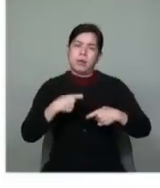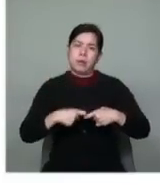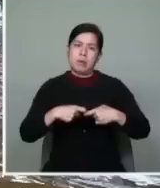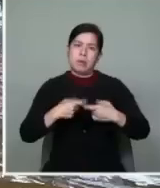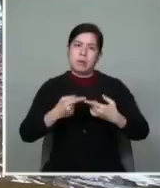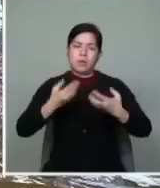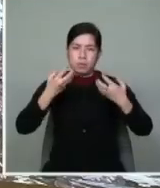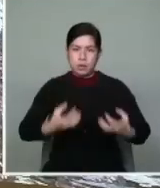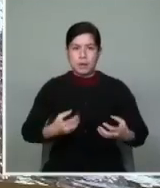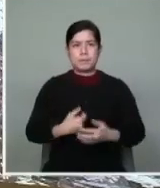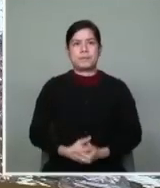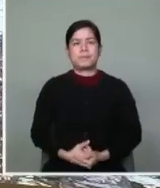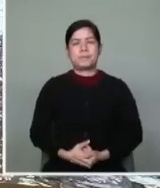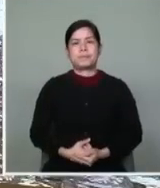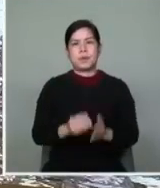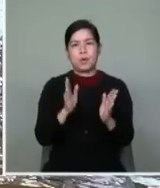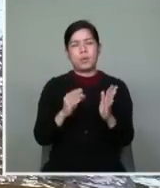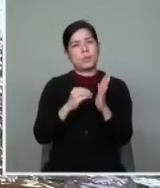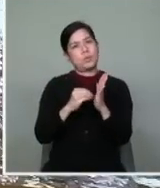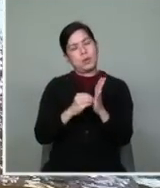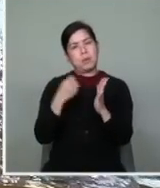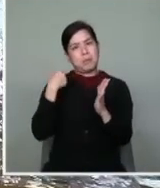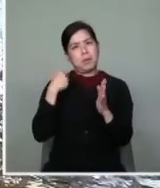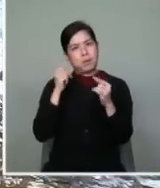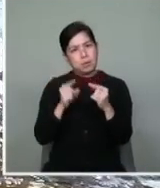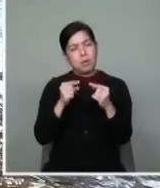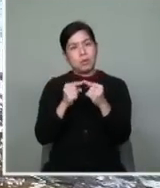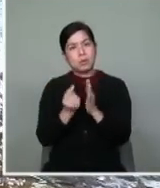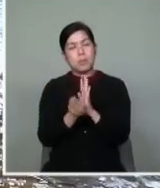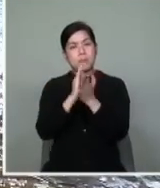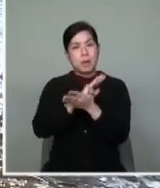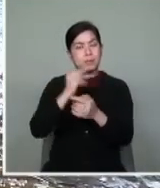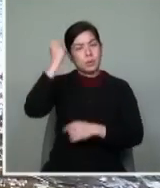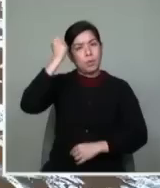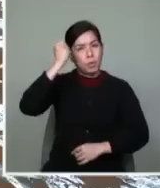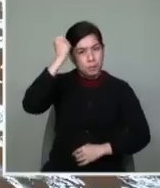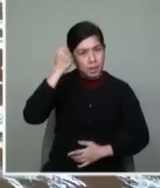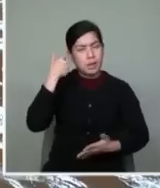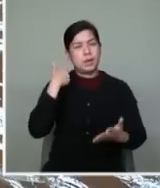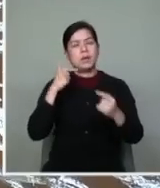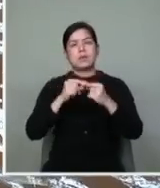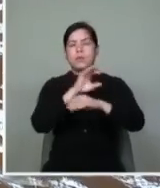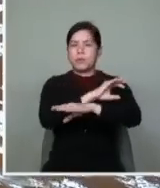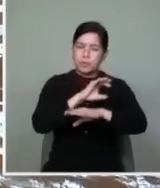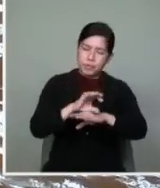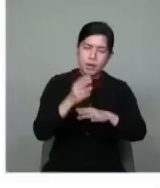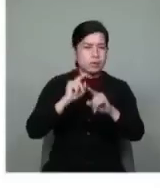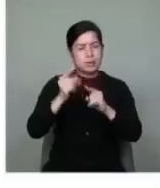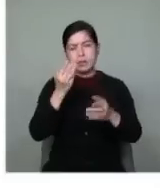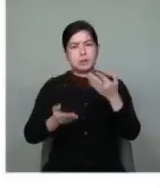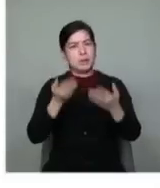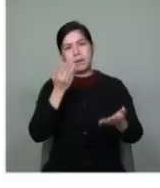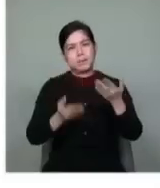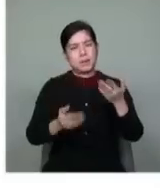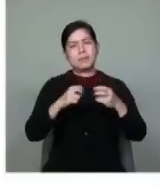สกันจริงๆสำหรับชาวกรุงที่ต้องเดินทางด้วยระบบขนส่งสาธารณะที่ต้องมาเจอกับประสบการณ์ลำบากในการเดินทางน